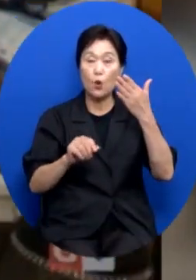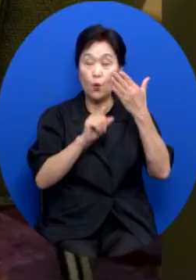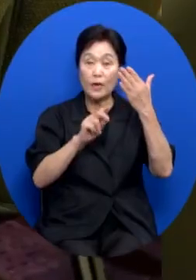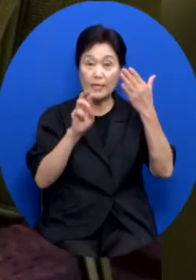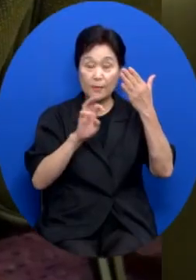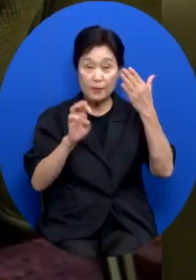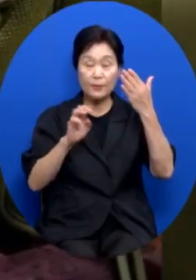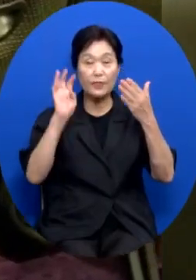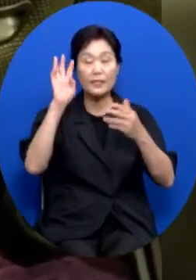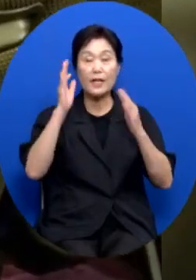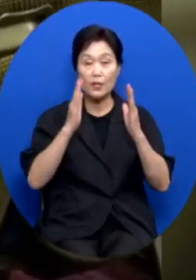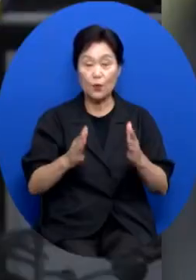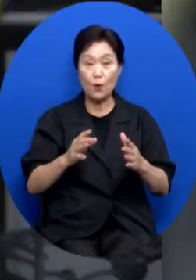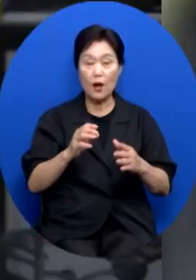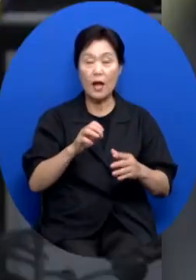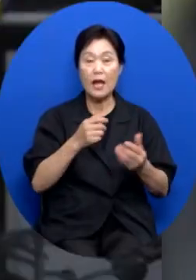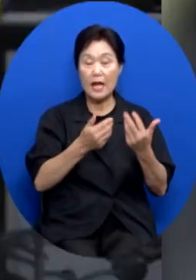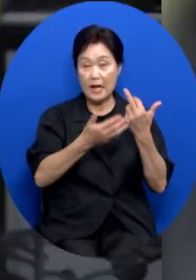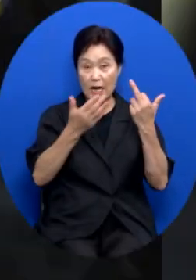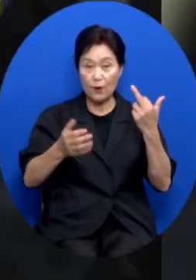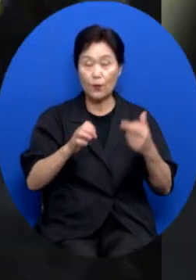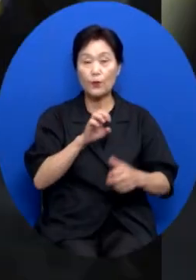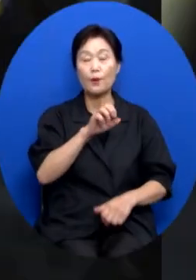동안 강원도 평창에서 열릴 예정입니다